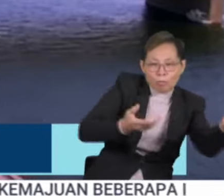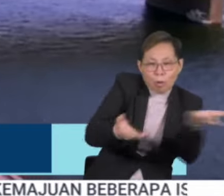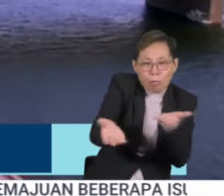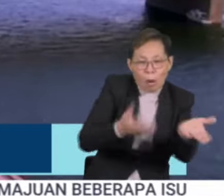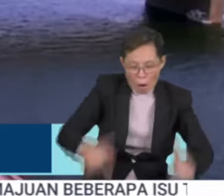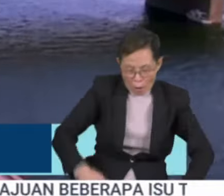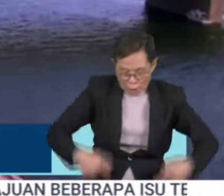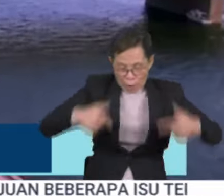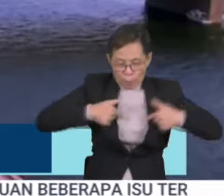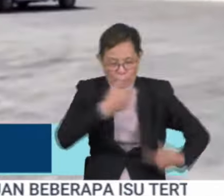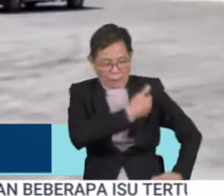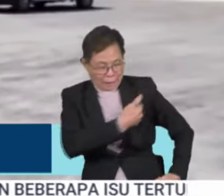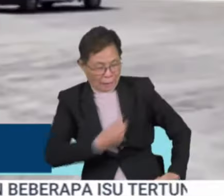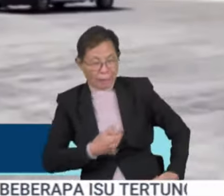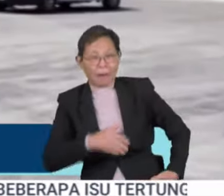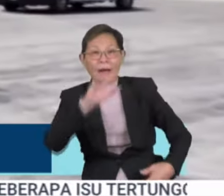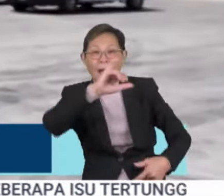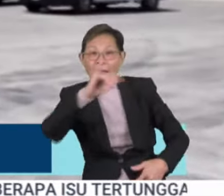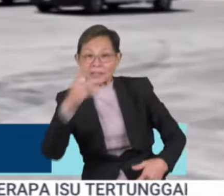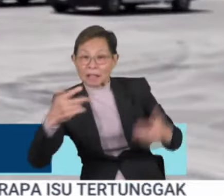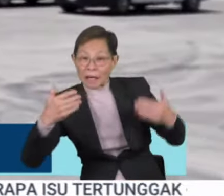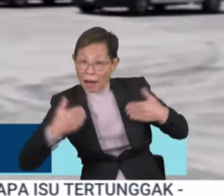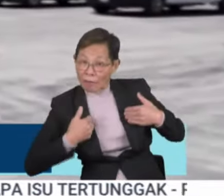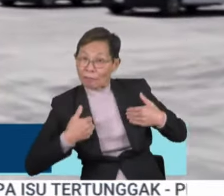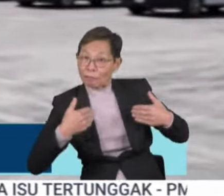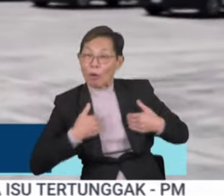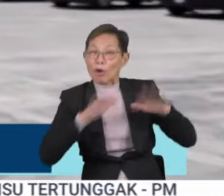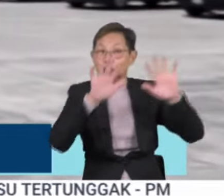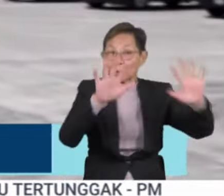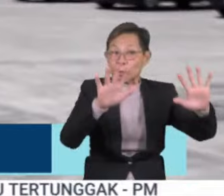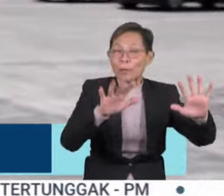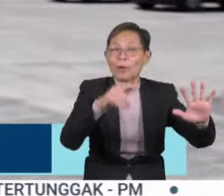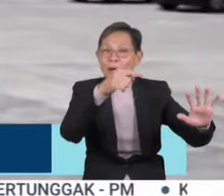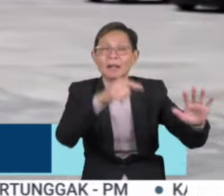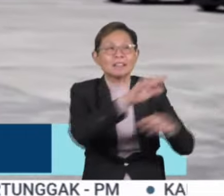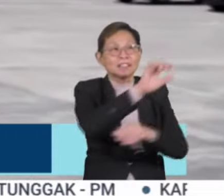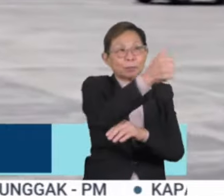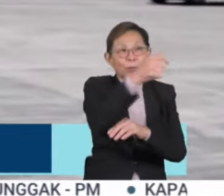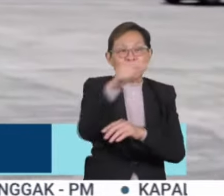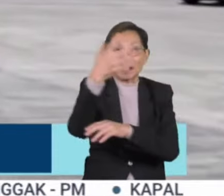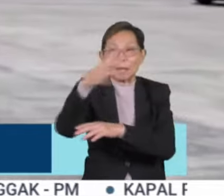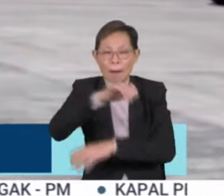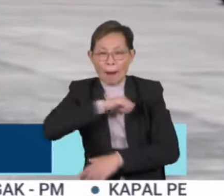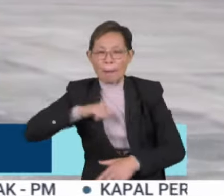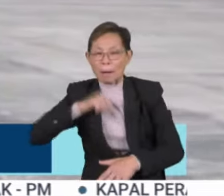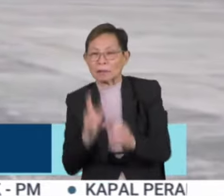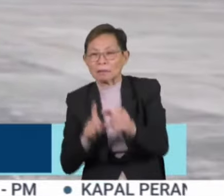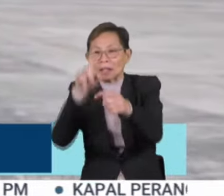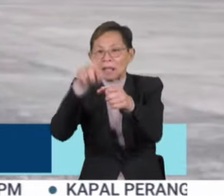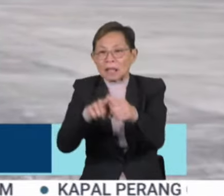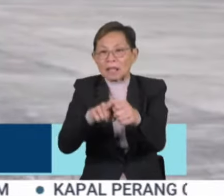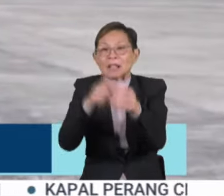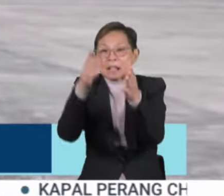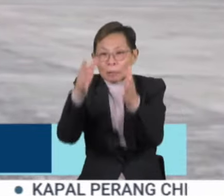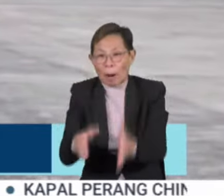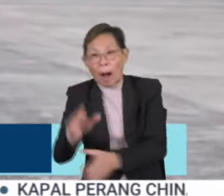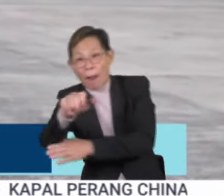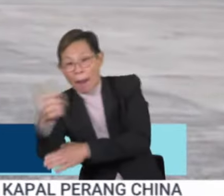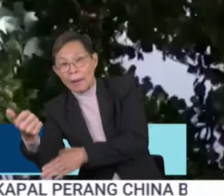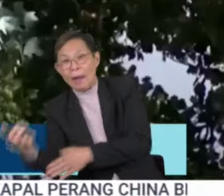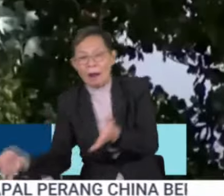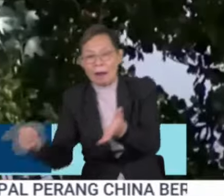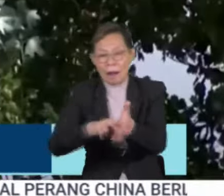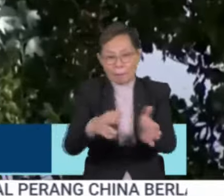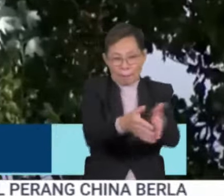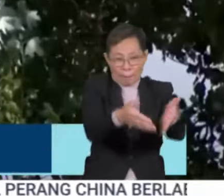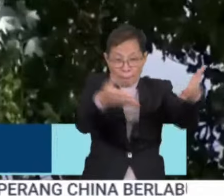perkhidmatan kehidupan di Gaza. Jawatan kuasa itu terdiri daripada 10 hingga 15 anggota yang tidak terikat dengan mana-mana pihak. Menurut laporan